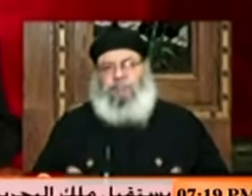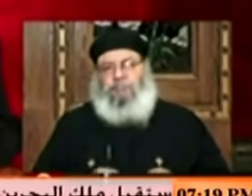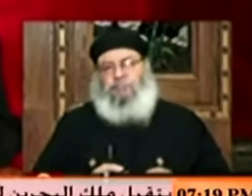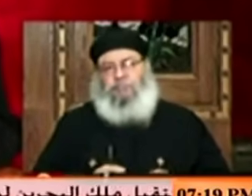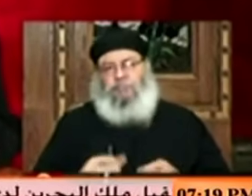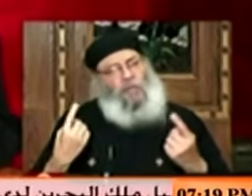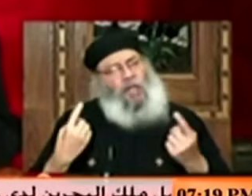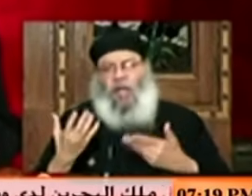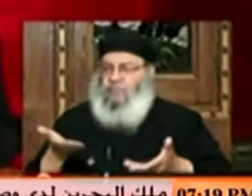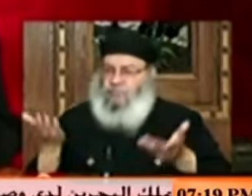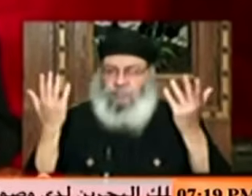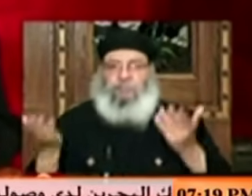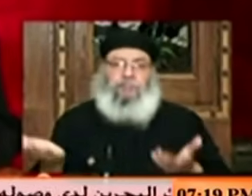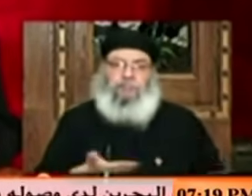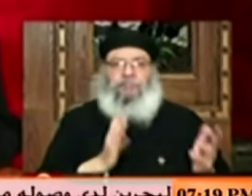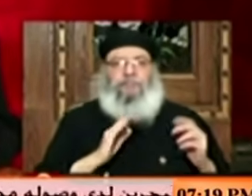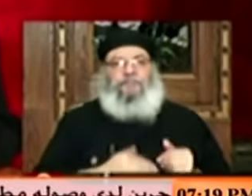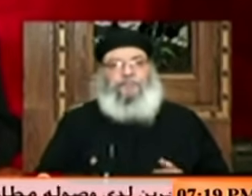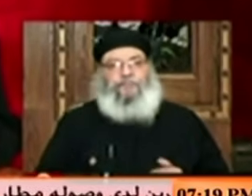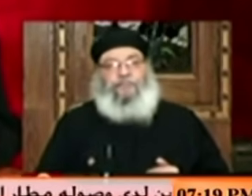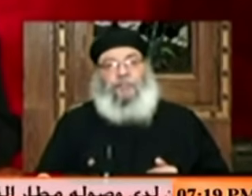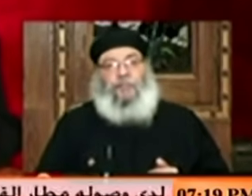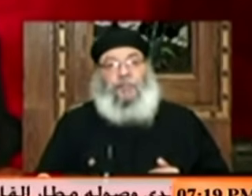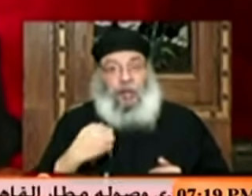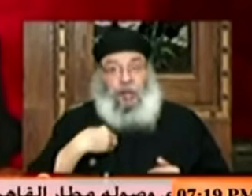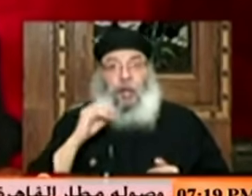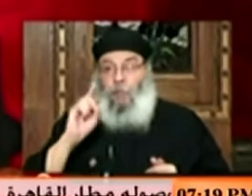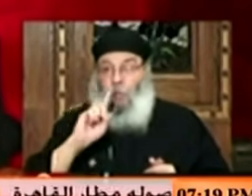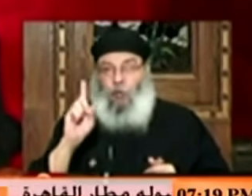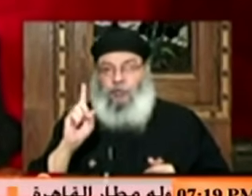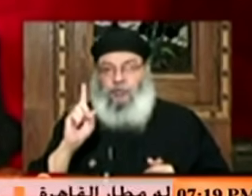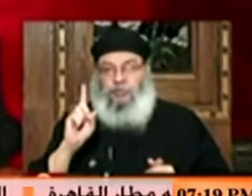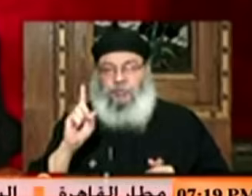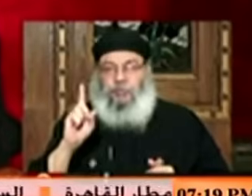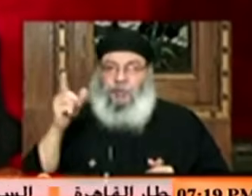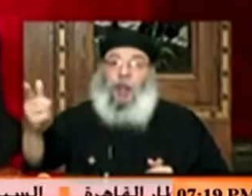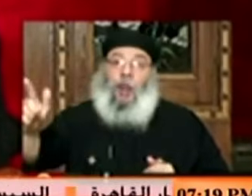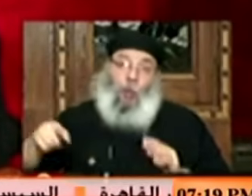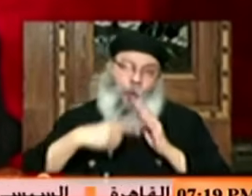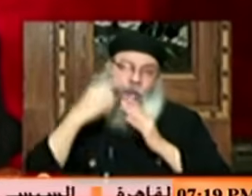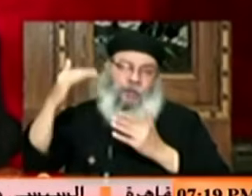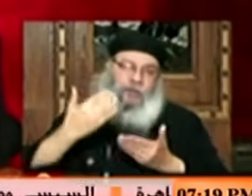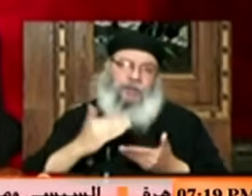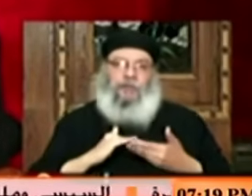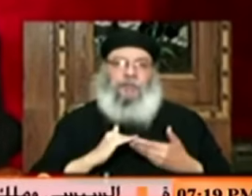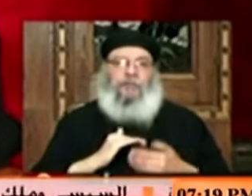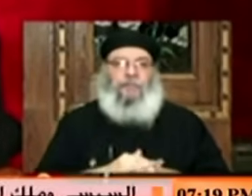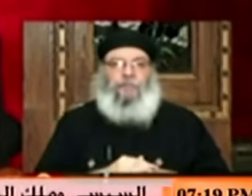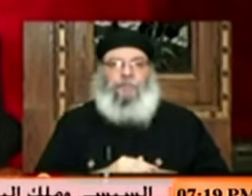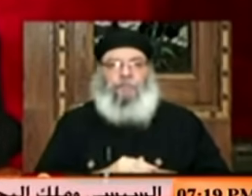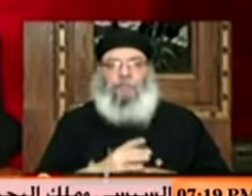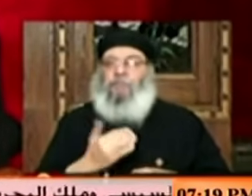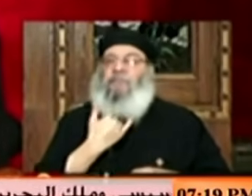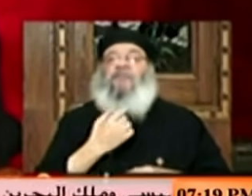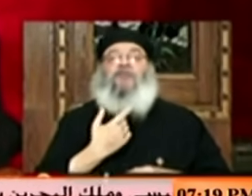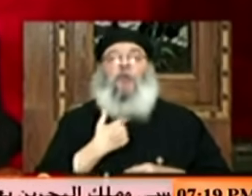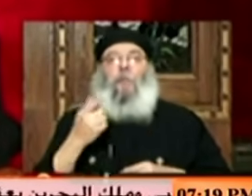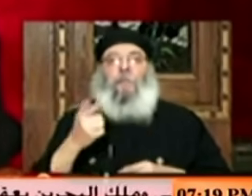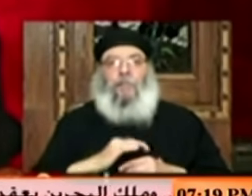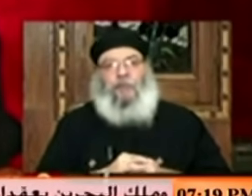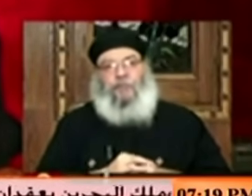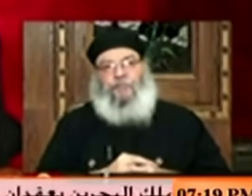خلا هتيجي تساعدني وخلاص ما فيهاش الحب زي بالضبط ناس عطلت العربيه بتاعتهم